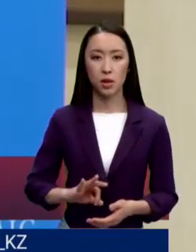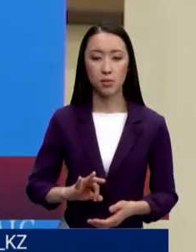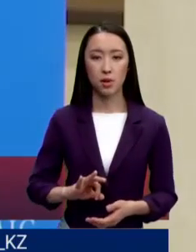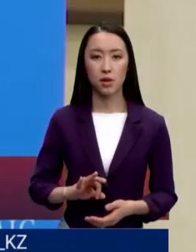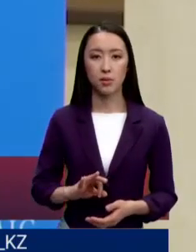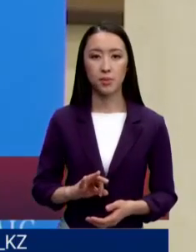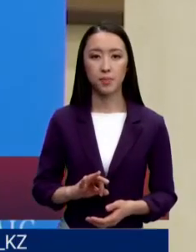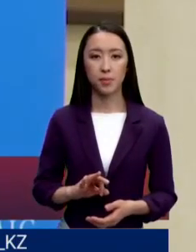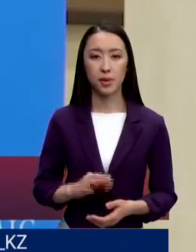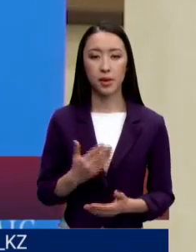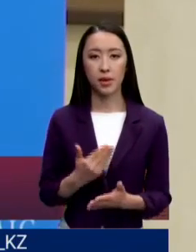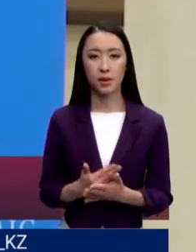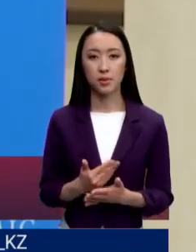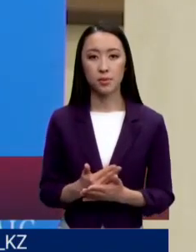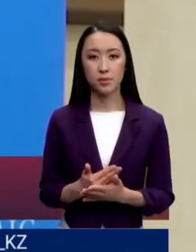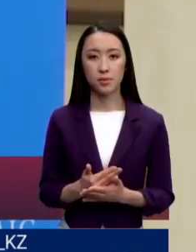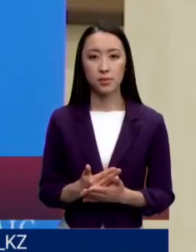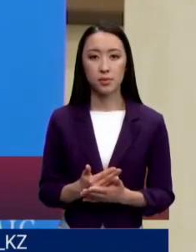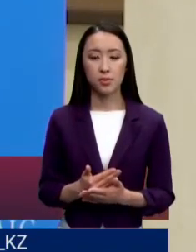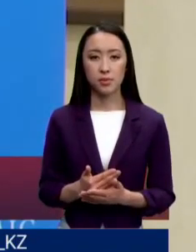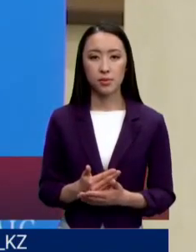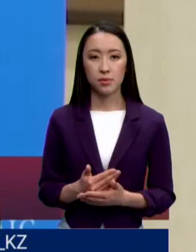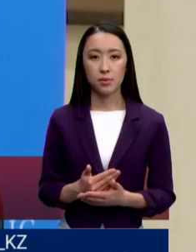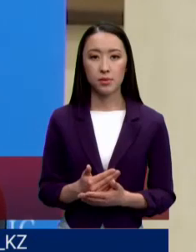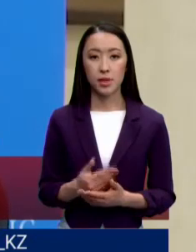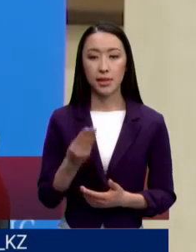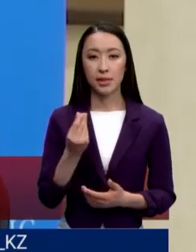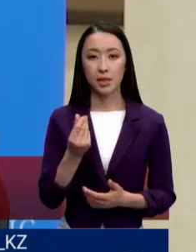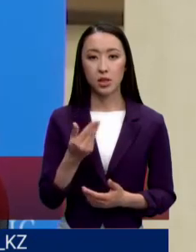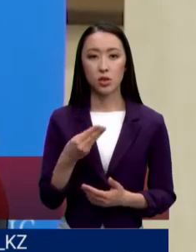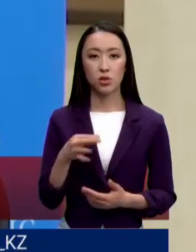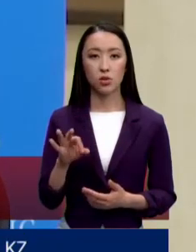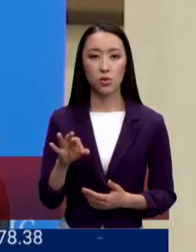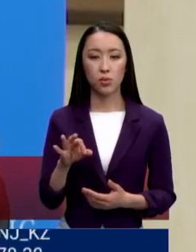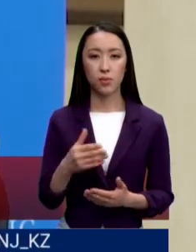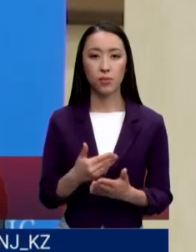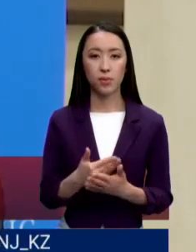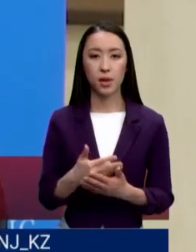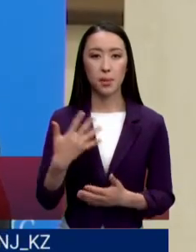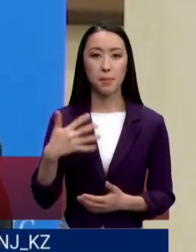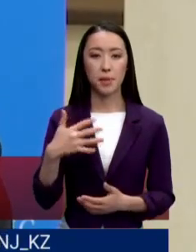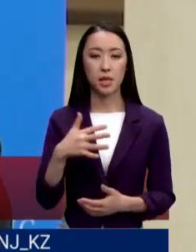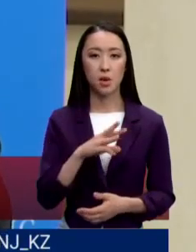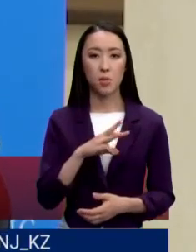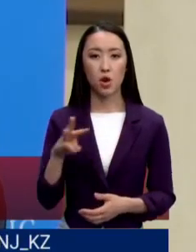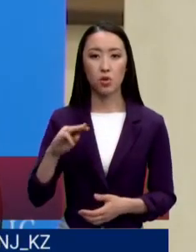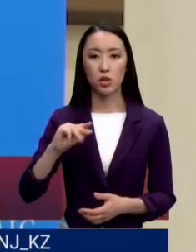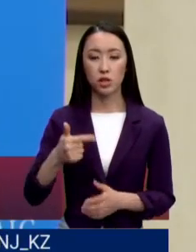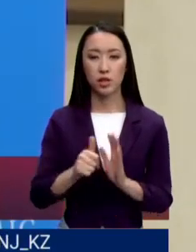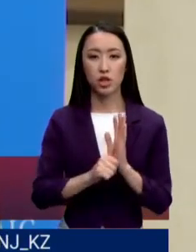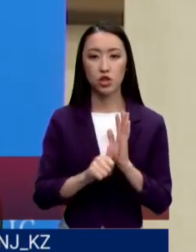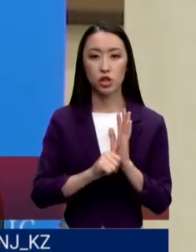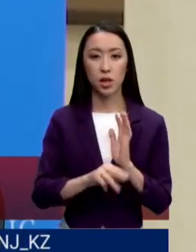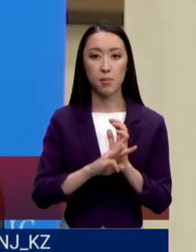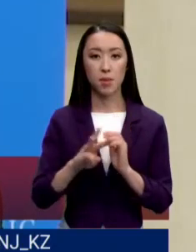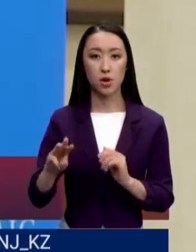виде, допустим, денег до, допустим, 50 миллионов тенге, 60